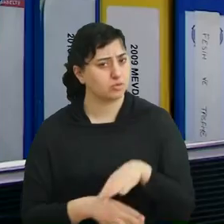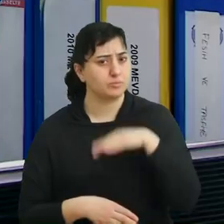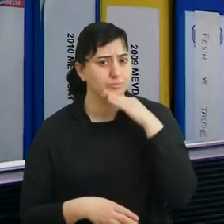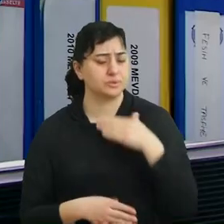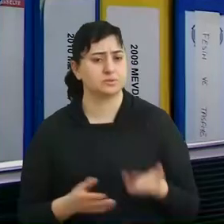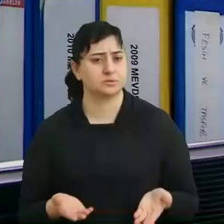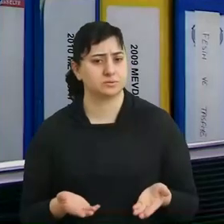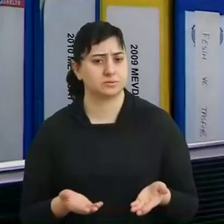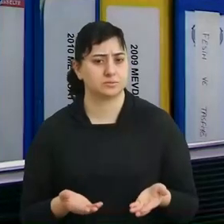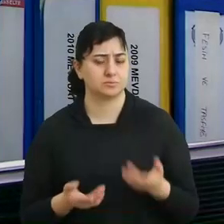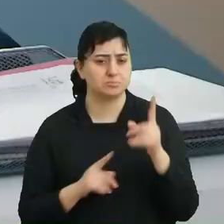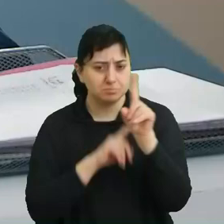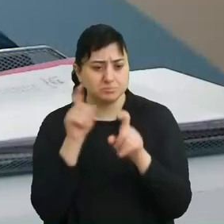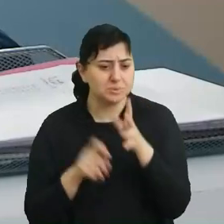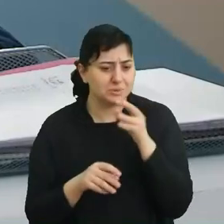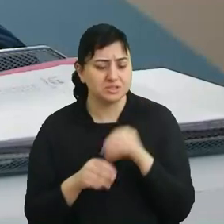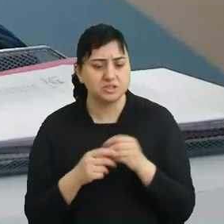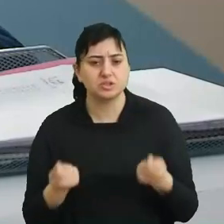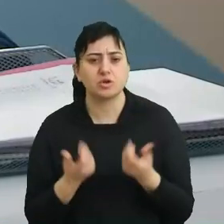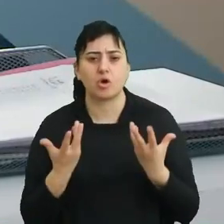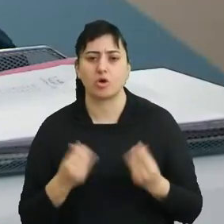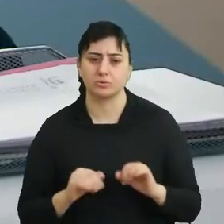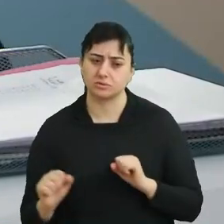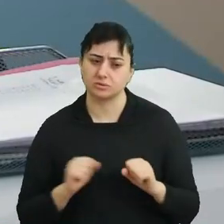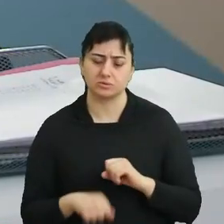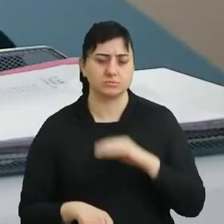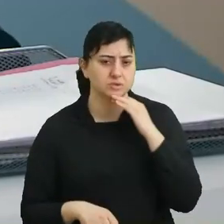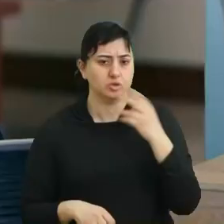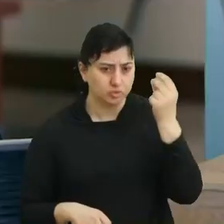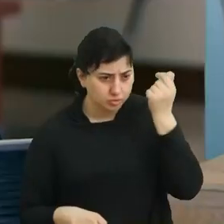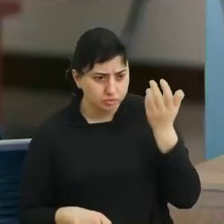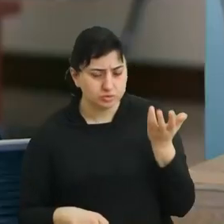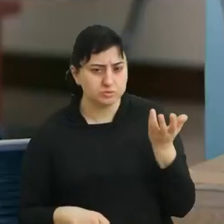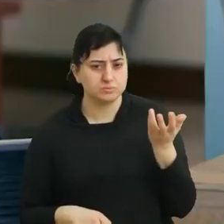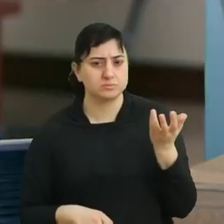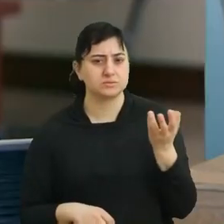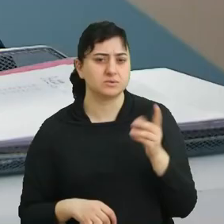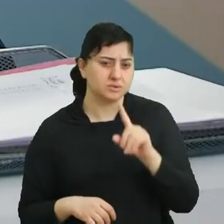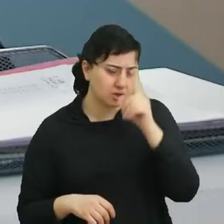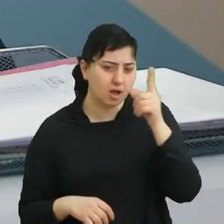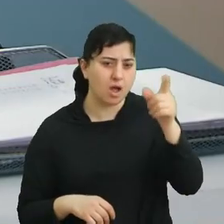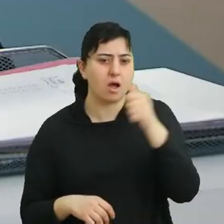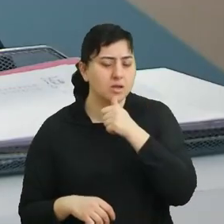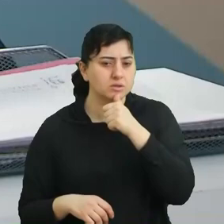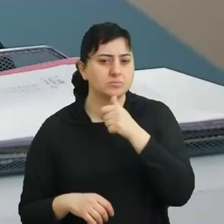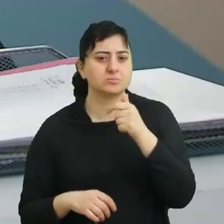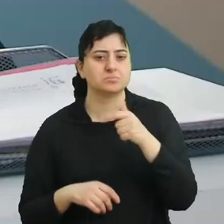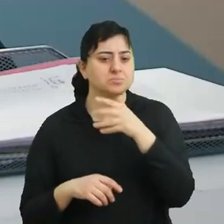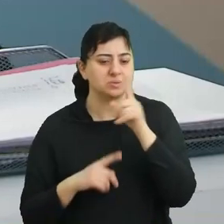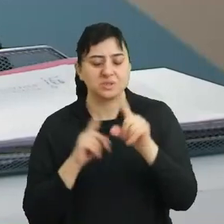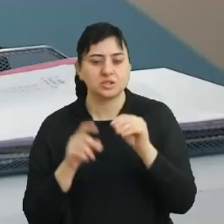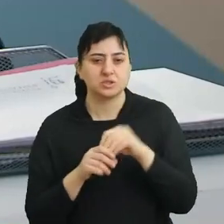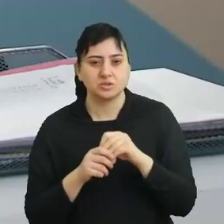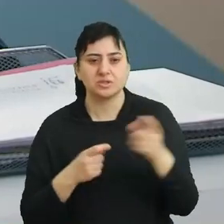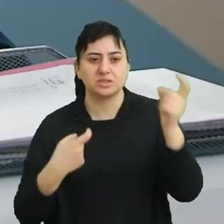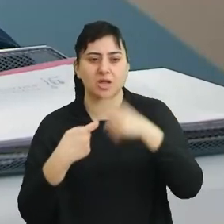ya. Hani bilmece yüzünden iş yapamaz hale geldik. Arkadaşlar unuttunuz mu? Yani sırf adam bilmece sormak için